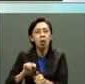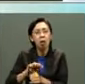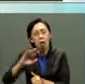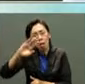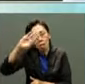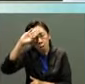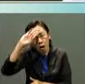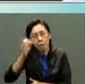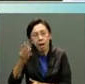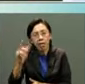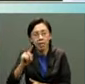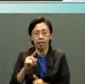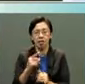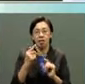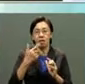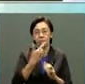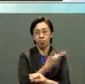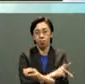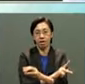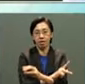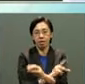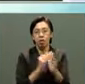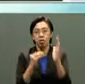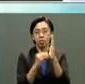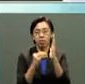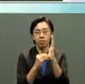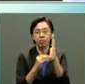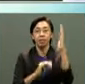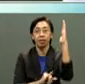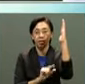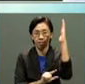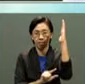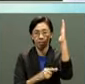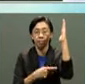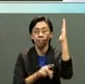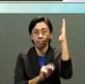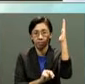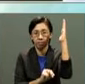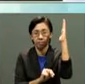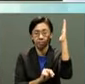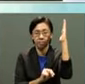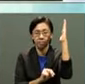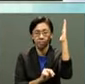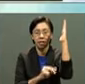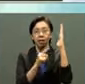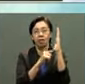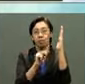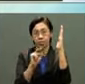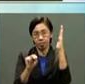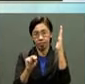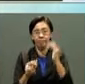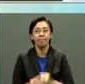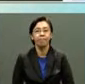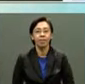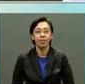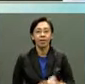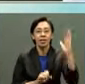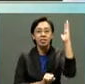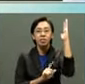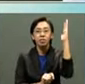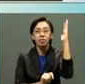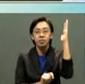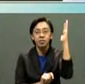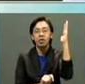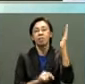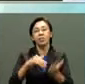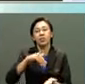ากที่สุดคือภูเก็ตกรุงเทพมหานครยะลาปัตตานีและก็นนทบุรีนะครับสตูลยังคงเป็น